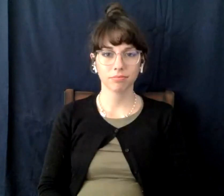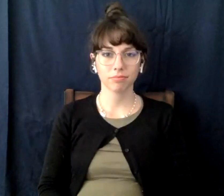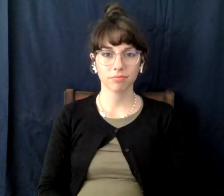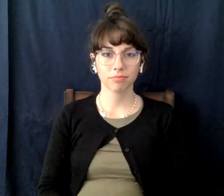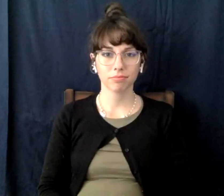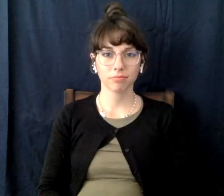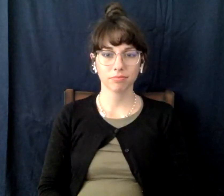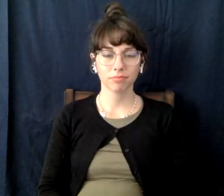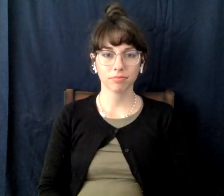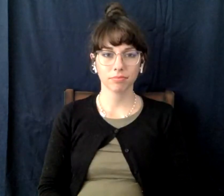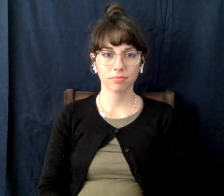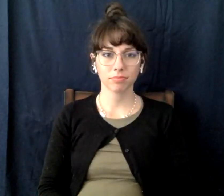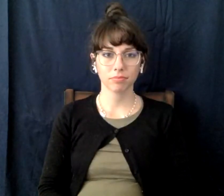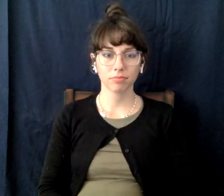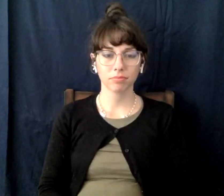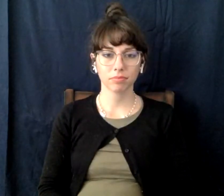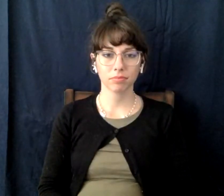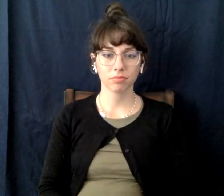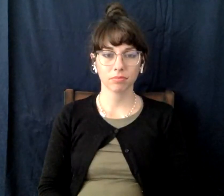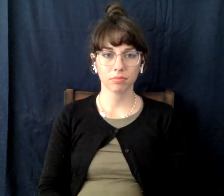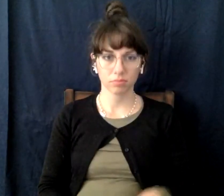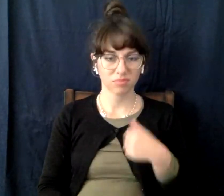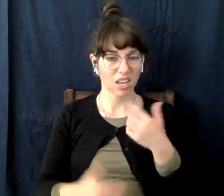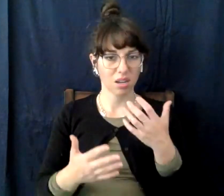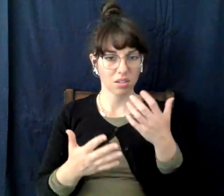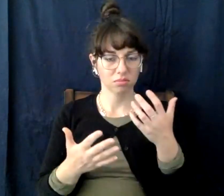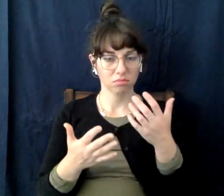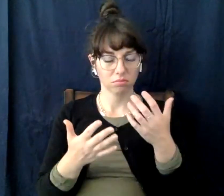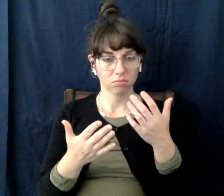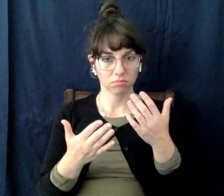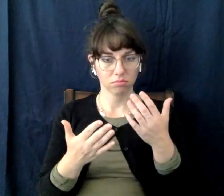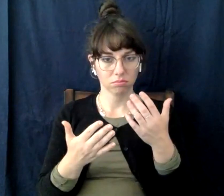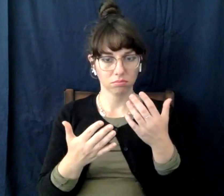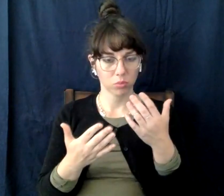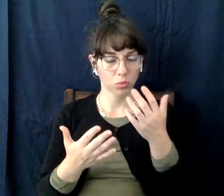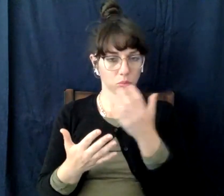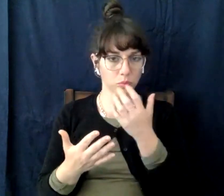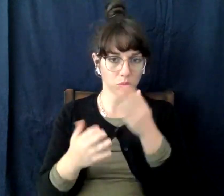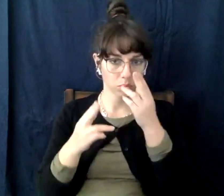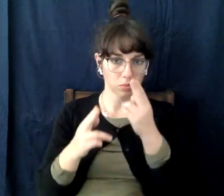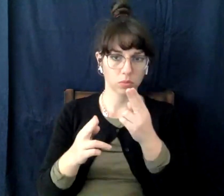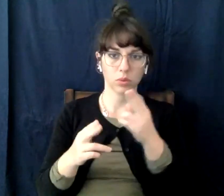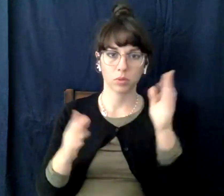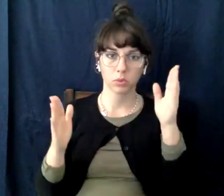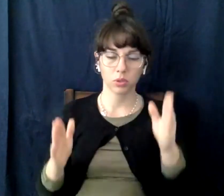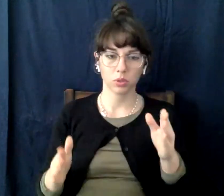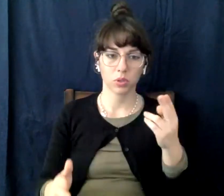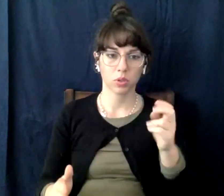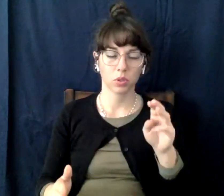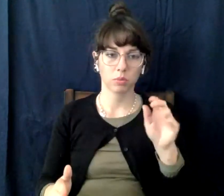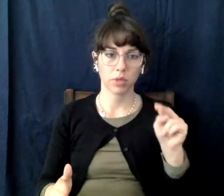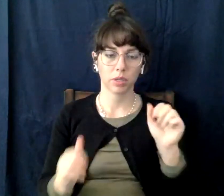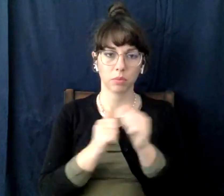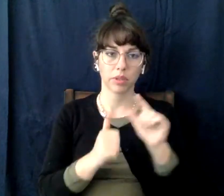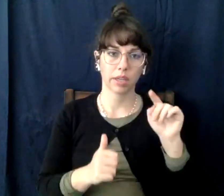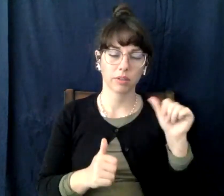I also wanted to honor the presenters tonight who did a great job. Thank onde you are joining us.